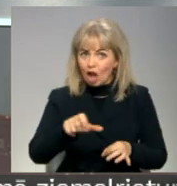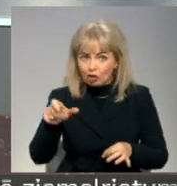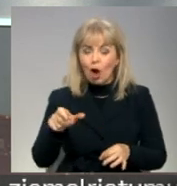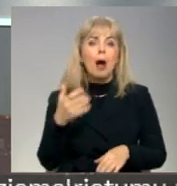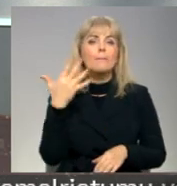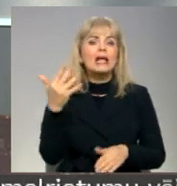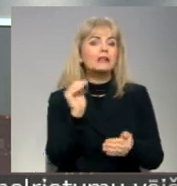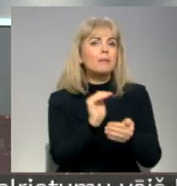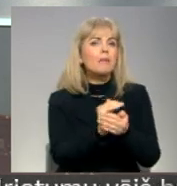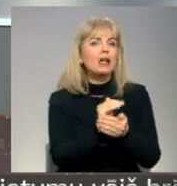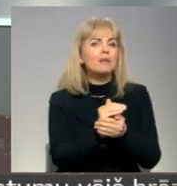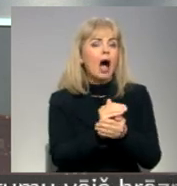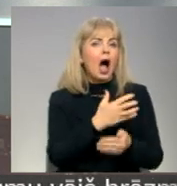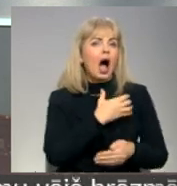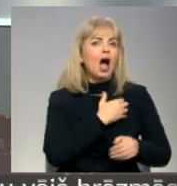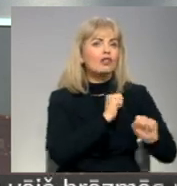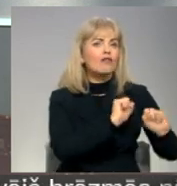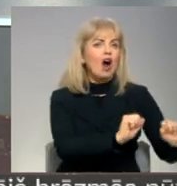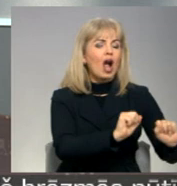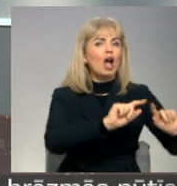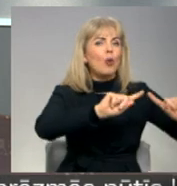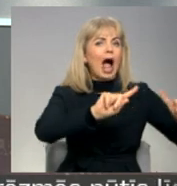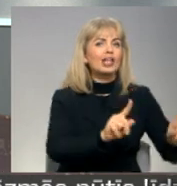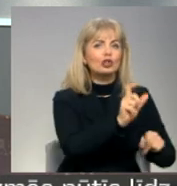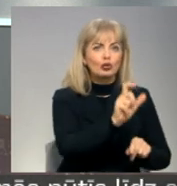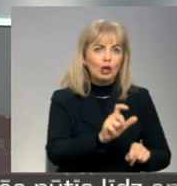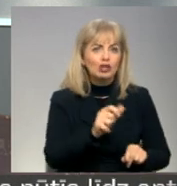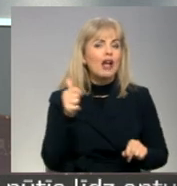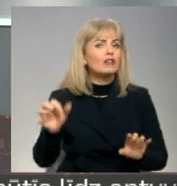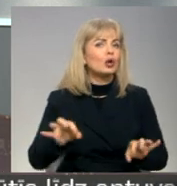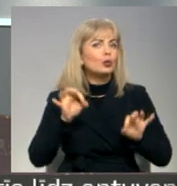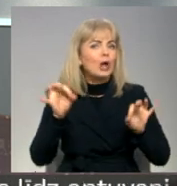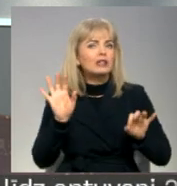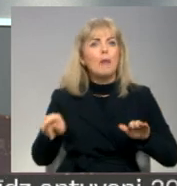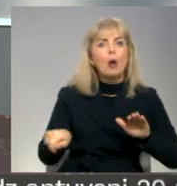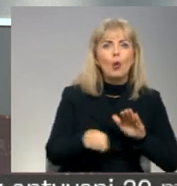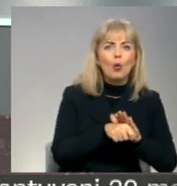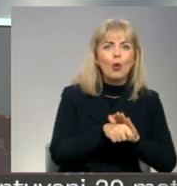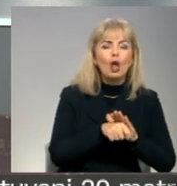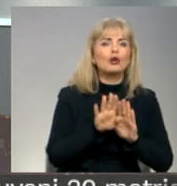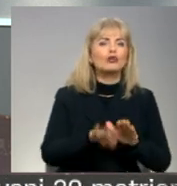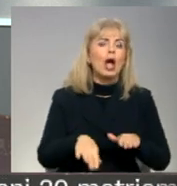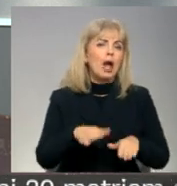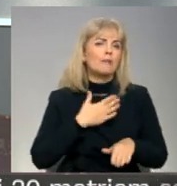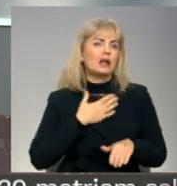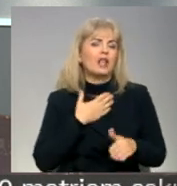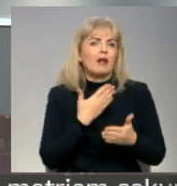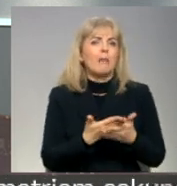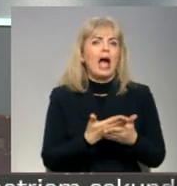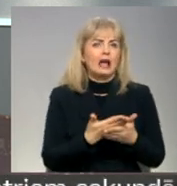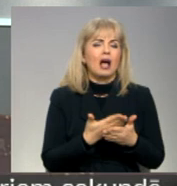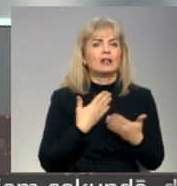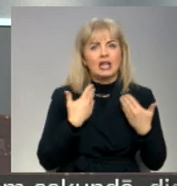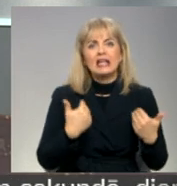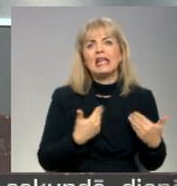aizturēšanu. Viņus tur aizdomās par kukuļošanu, tirgošanos ar ietekmi, uzpirkšanu un dienas stāvokļa ļaunprātīgu izmantošanu. Viņā